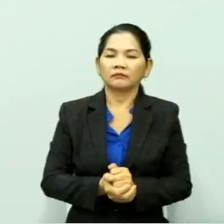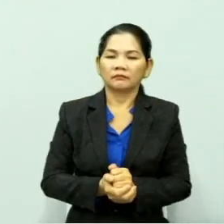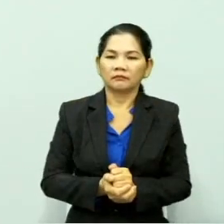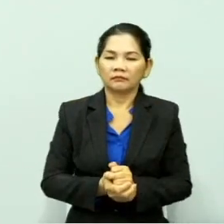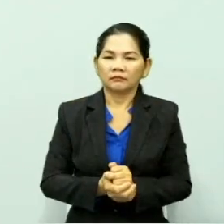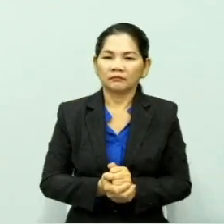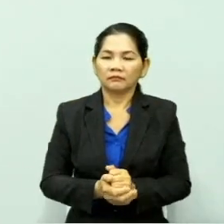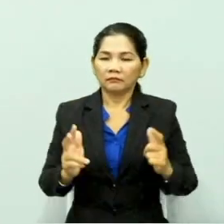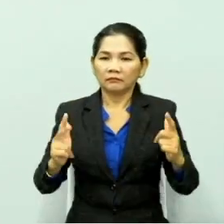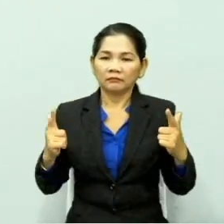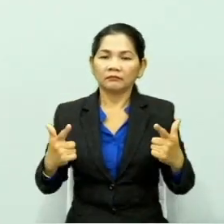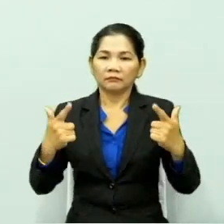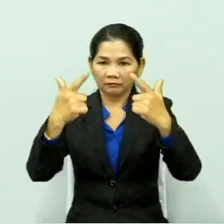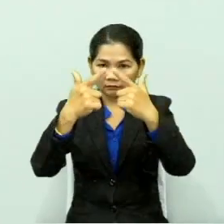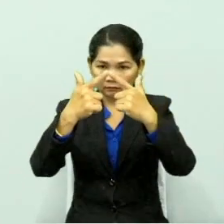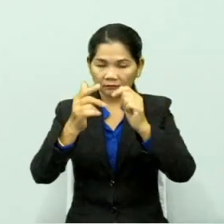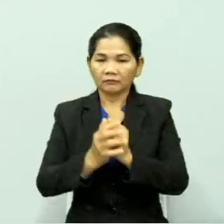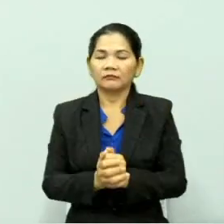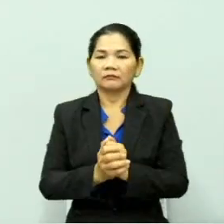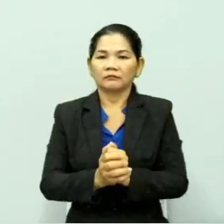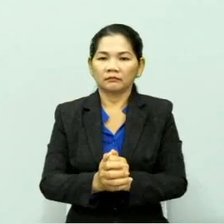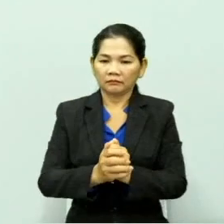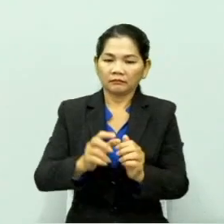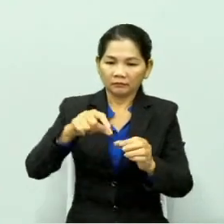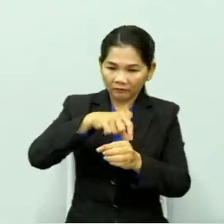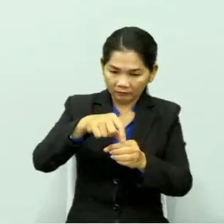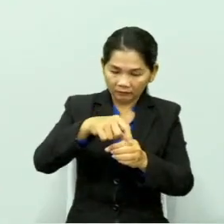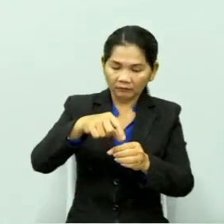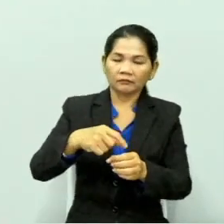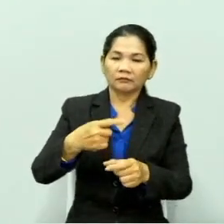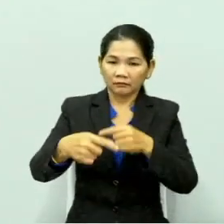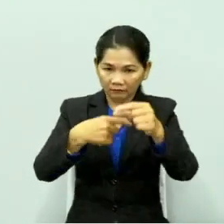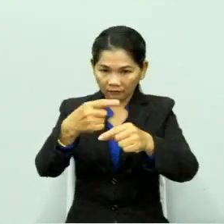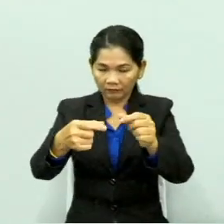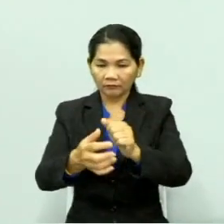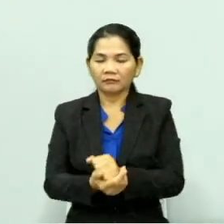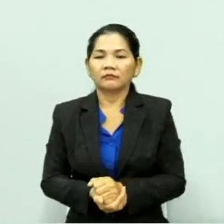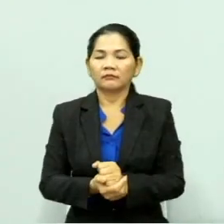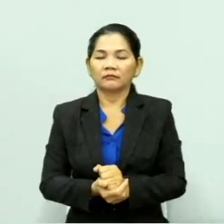bệ vị hía nâng pra sát có kể chà nấy